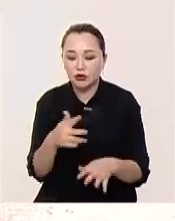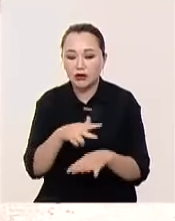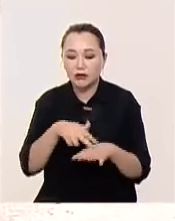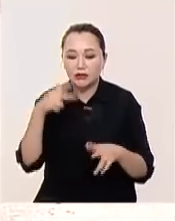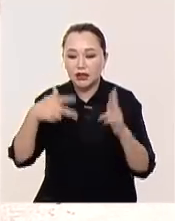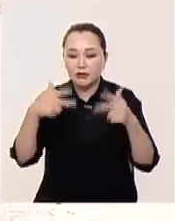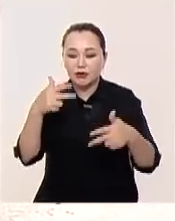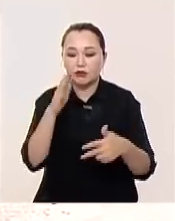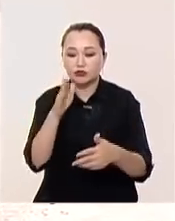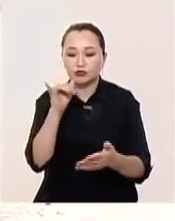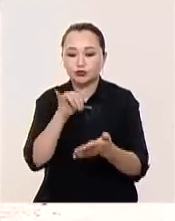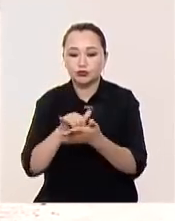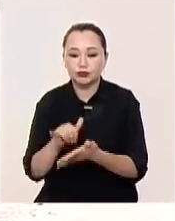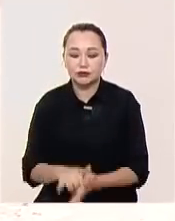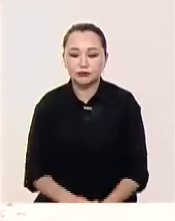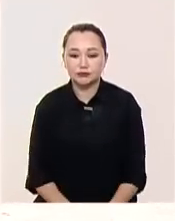камералар орнатылады?